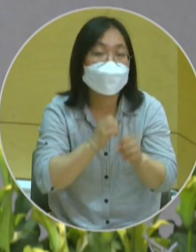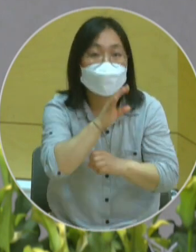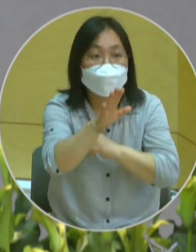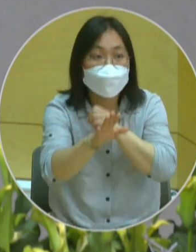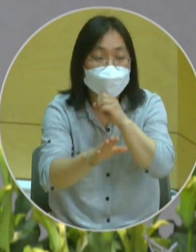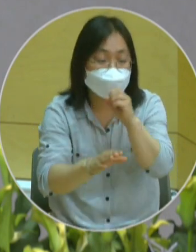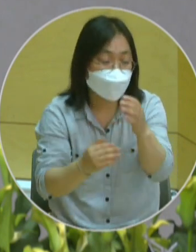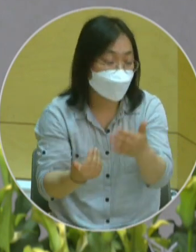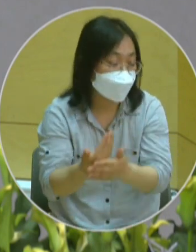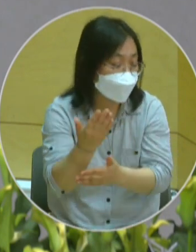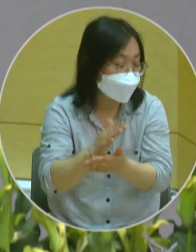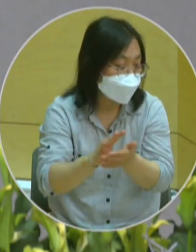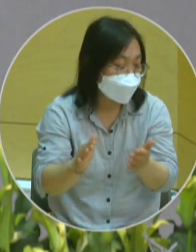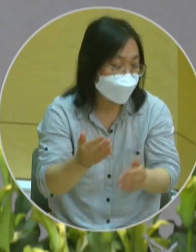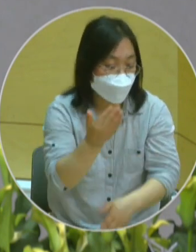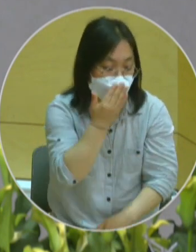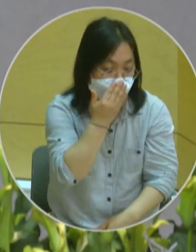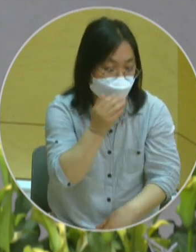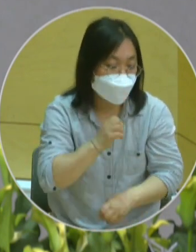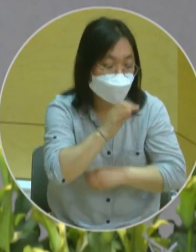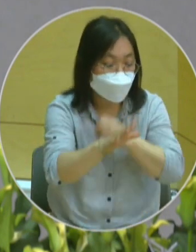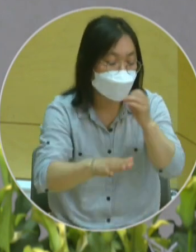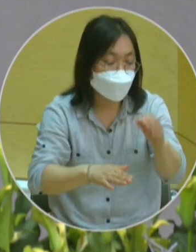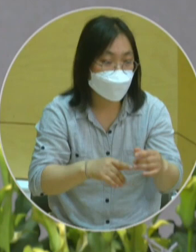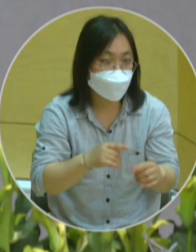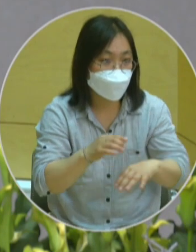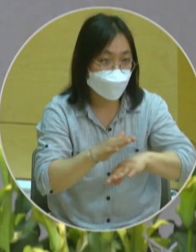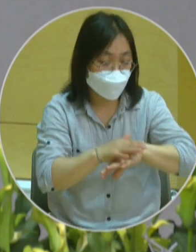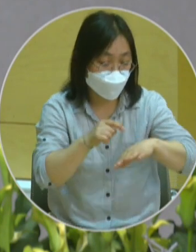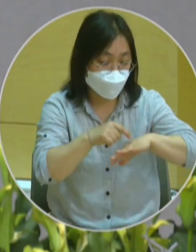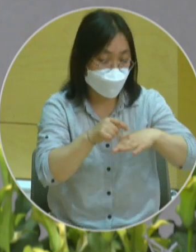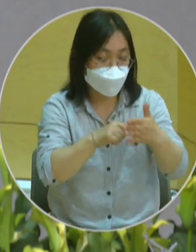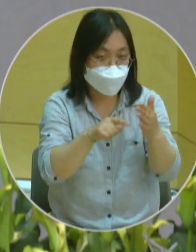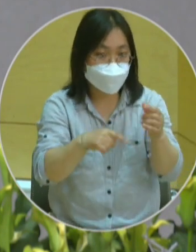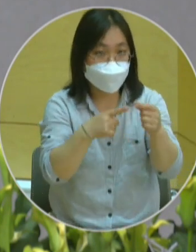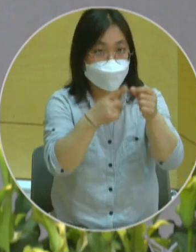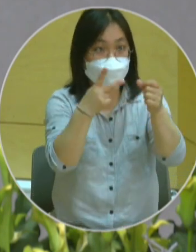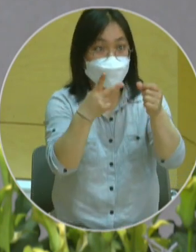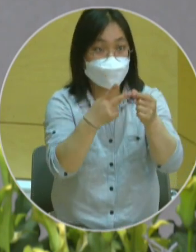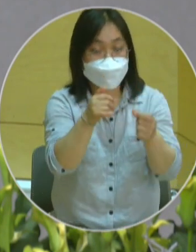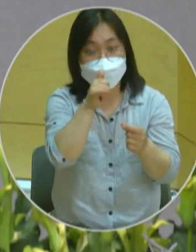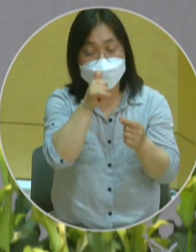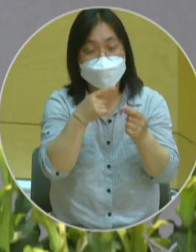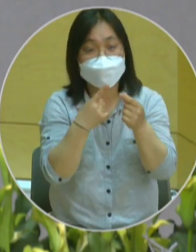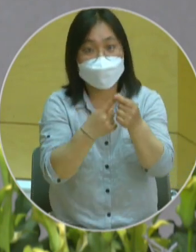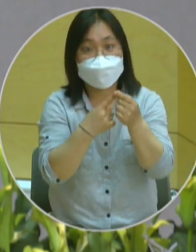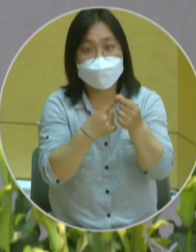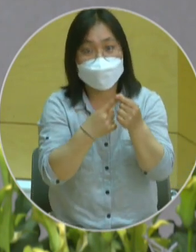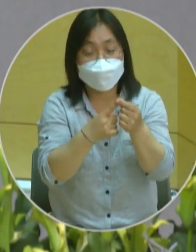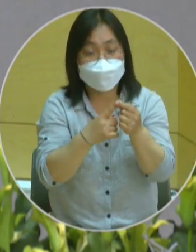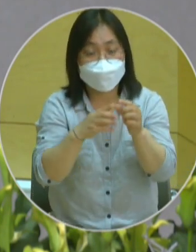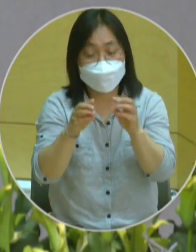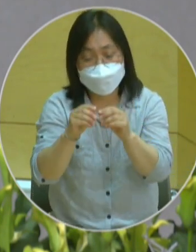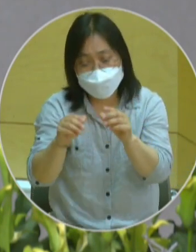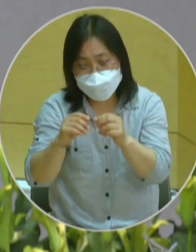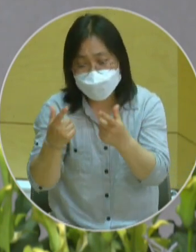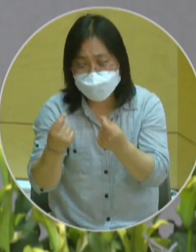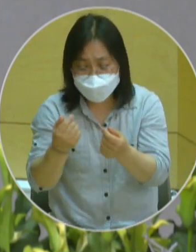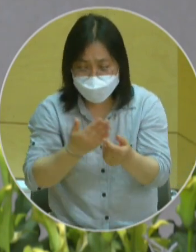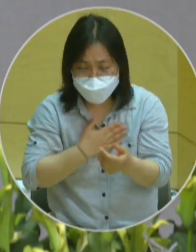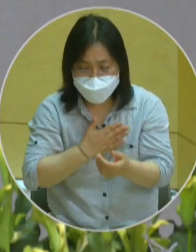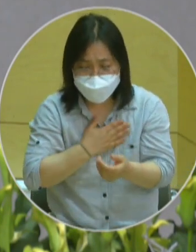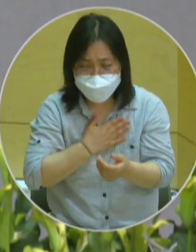겸손한 고백을 할 때 두 가지 마음이 우리 마음속에 찾아오게 됐어요. 하나는 티끌 같고 재 같은